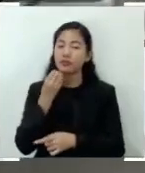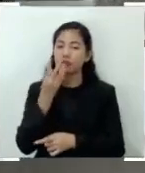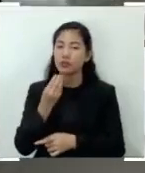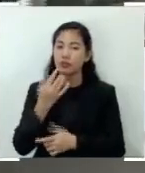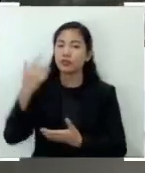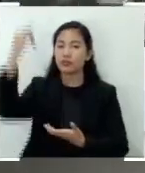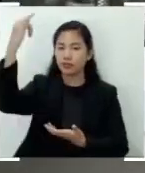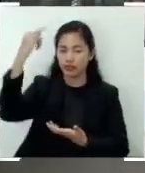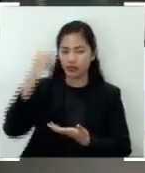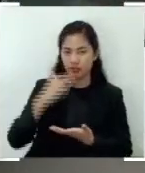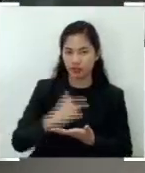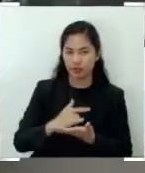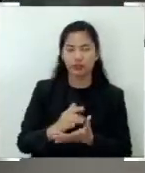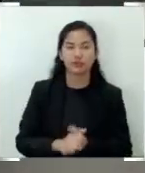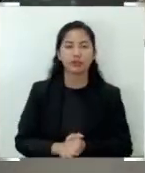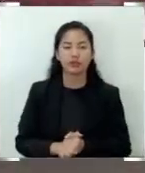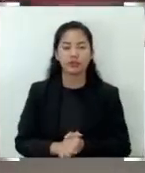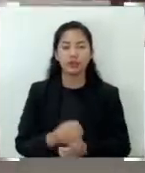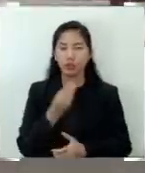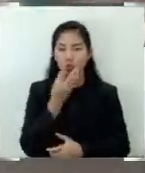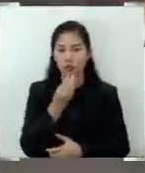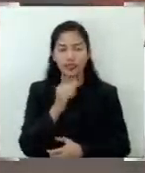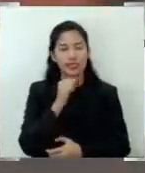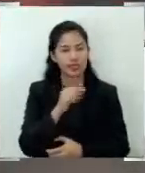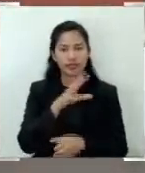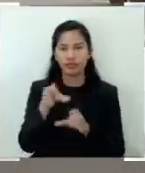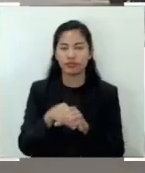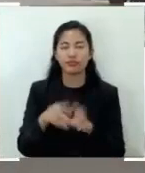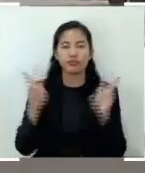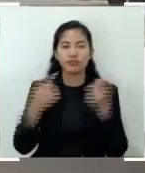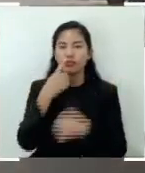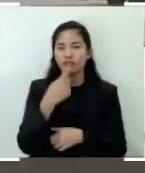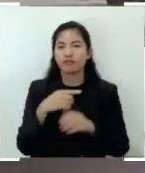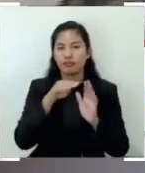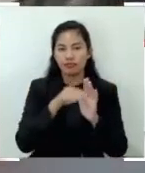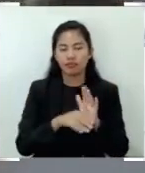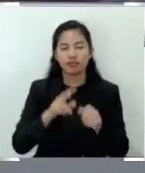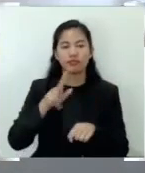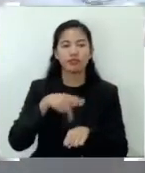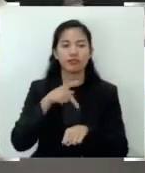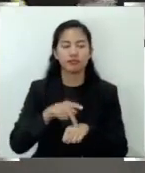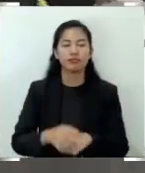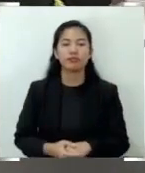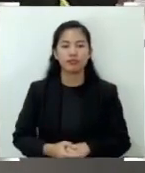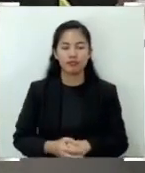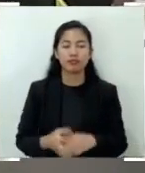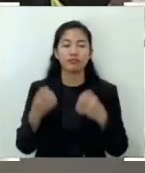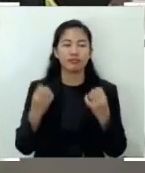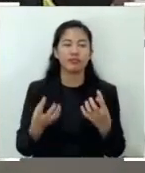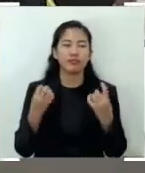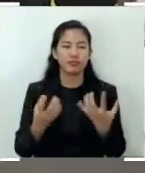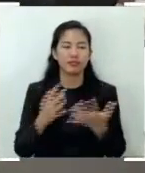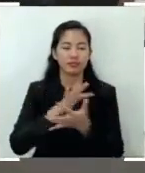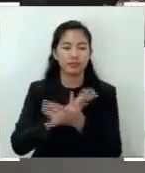kasama ang Hong Kong sa red list ng Pilipinas. Dumarami man ang kaso ng COVID-19 sa Hong Kong sa ngayon, karamihan sa mga